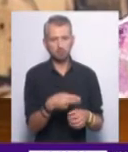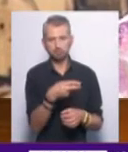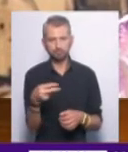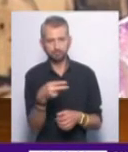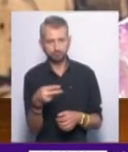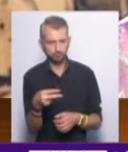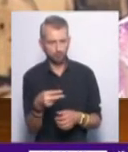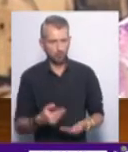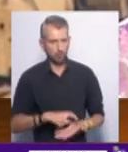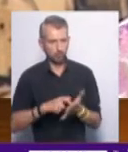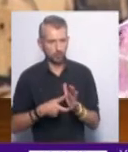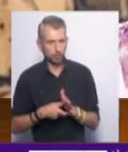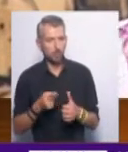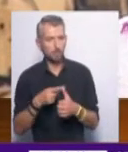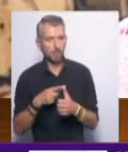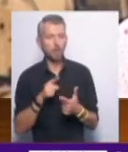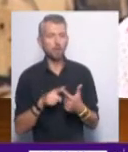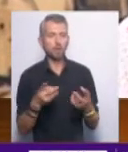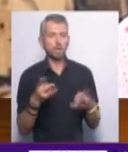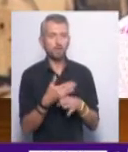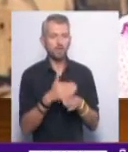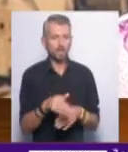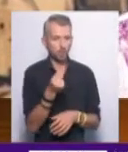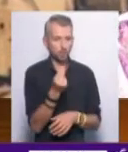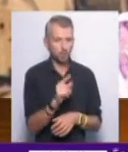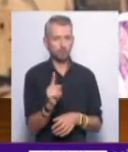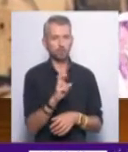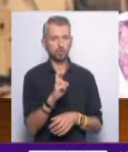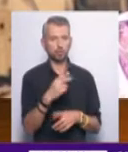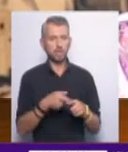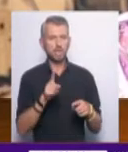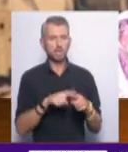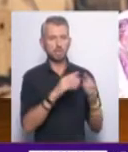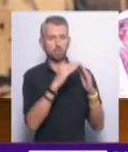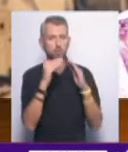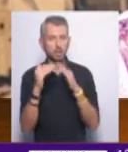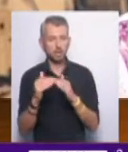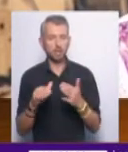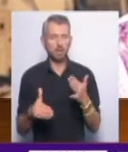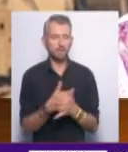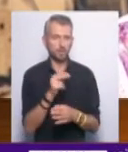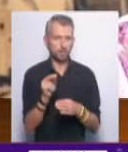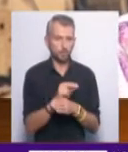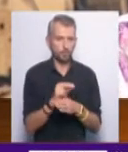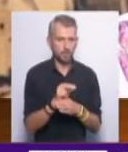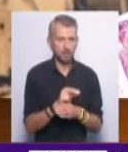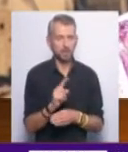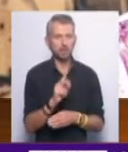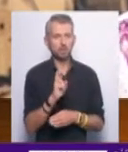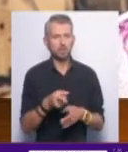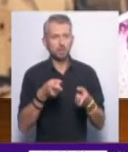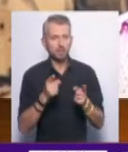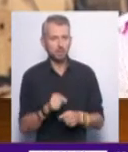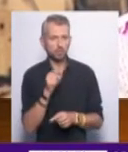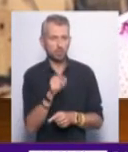Це перше. А друге, треба виділяти гроші для того, щоб ці будинки відновити, щоб дійсно